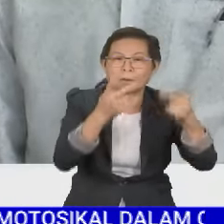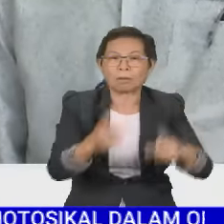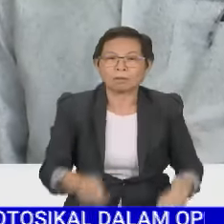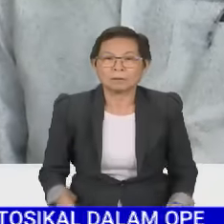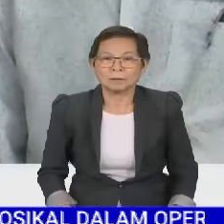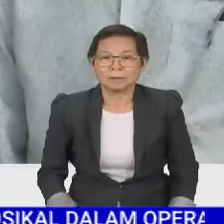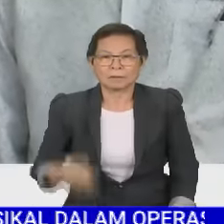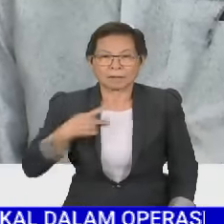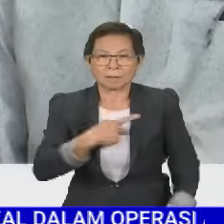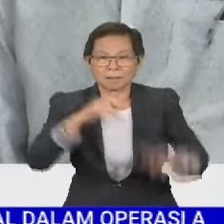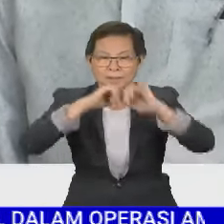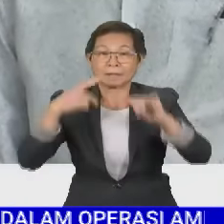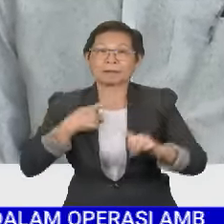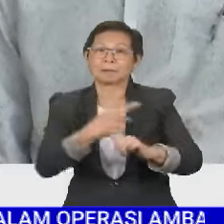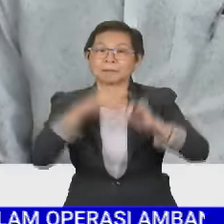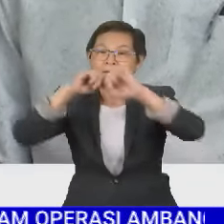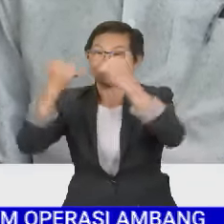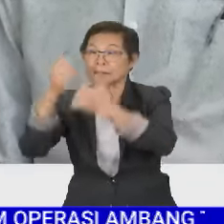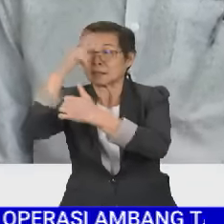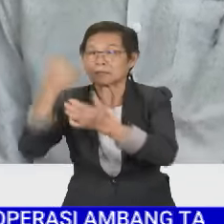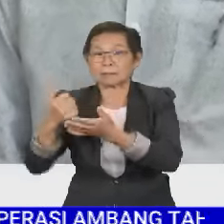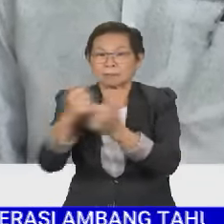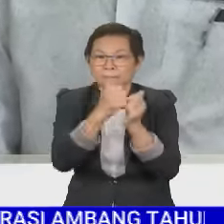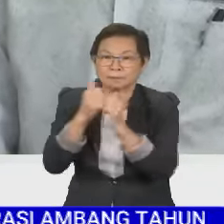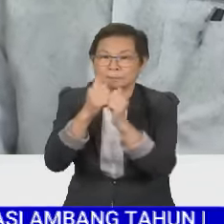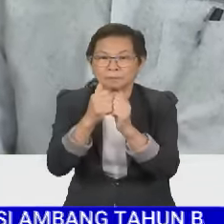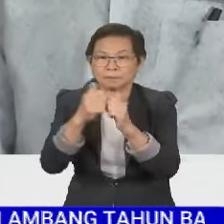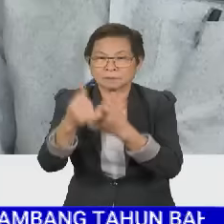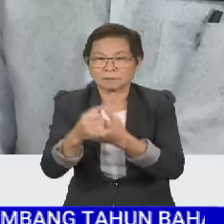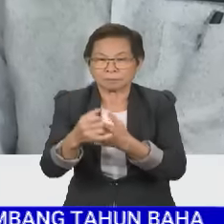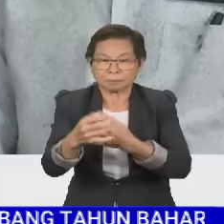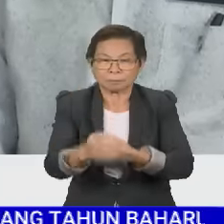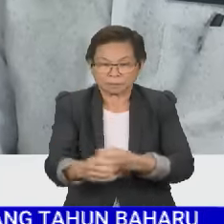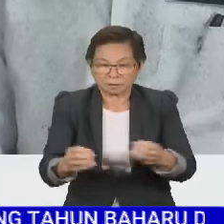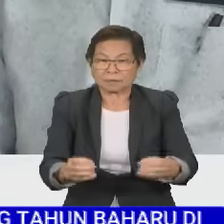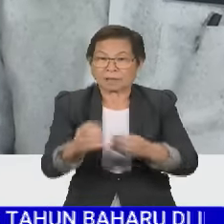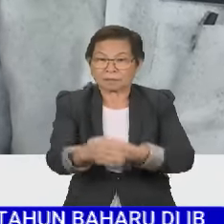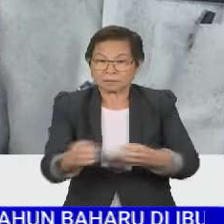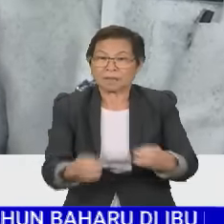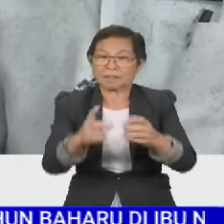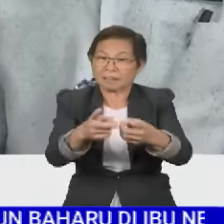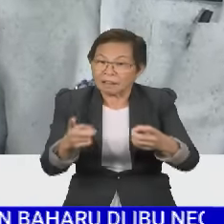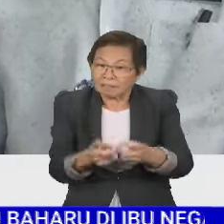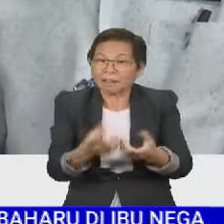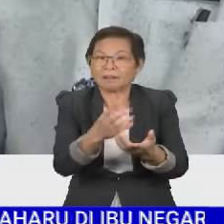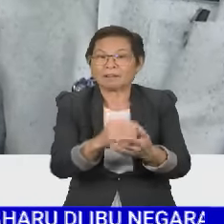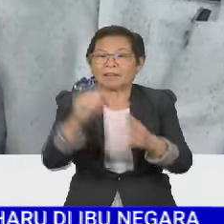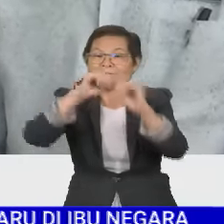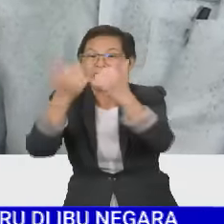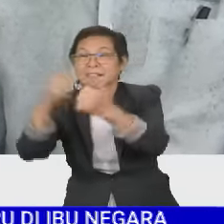soal itu kami agensi kerajaan bersama bantuan jabatan kesehatan negeri Saba pejabat daerah dan kami